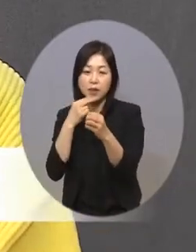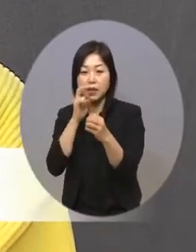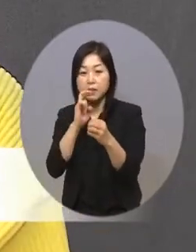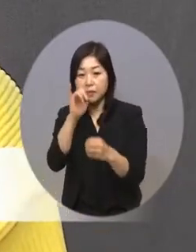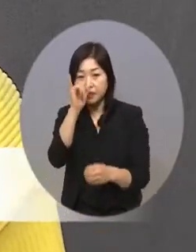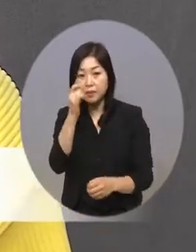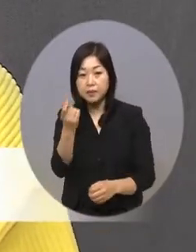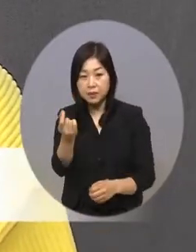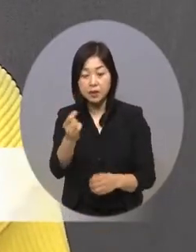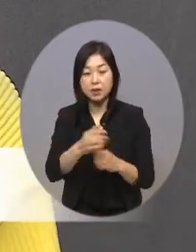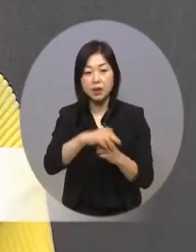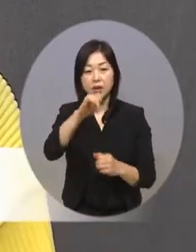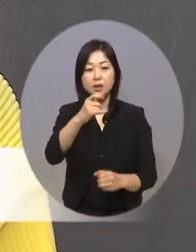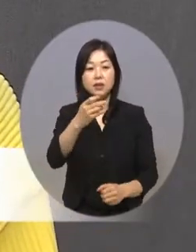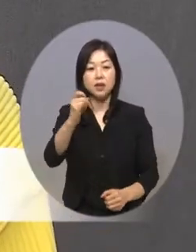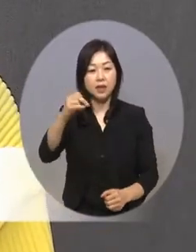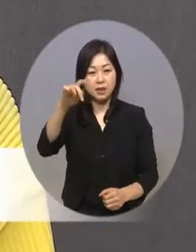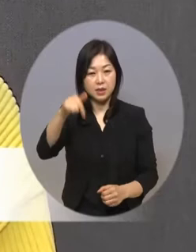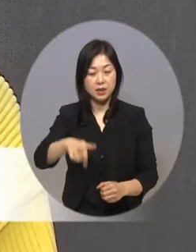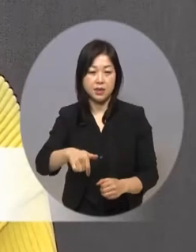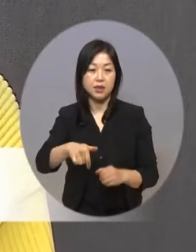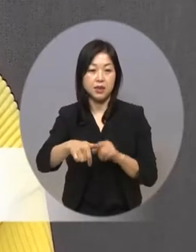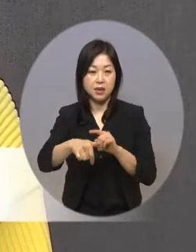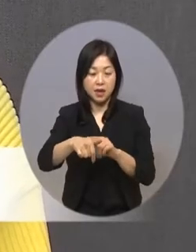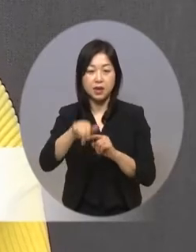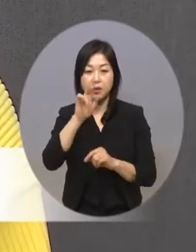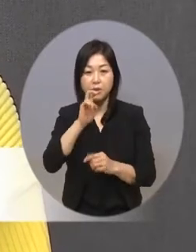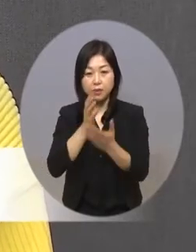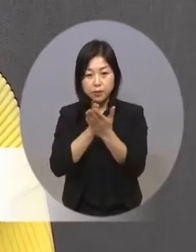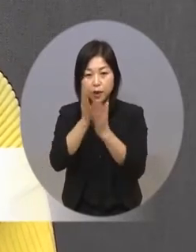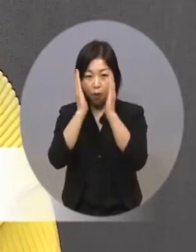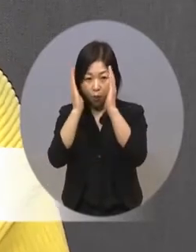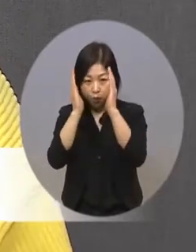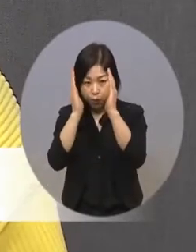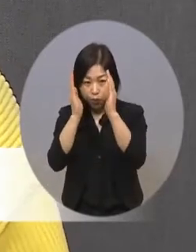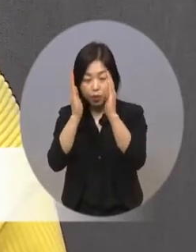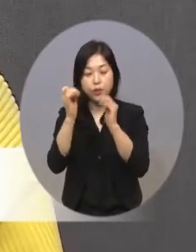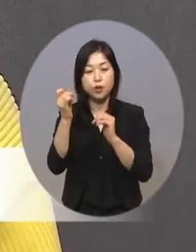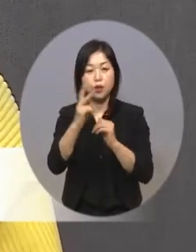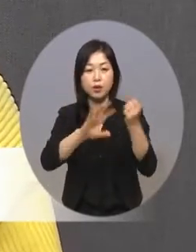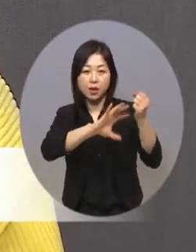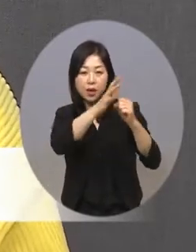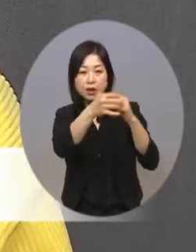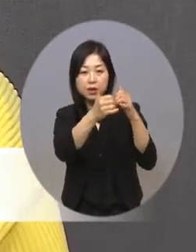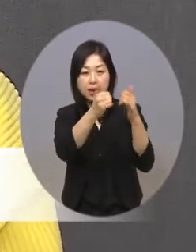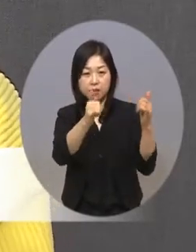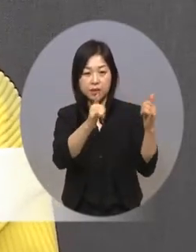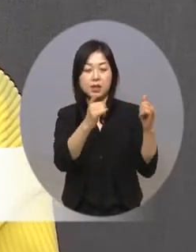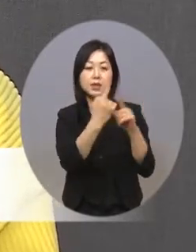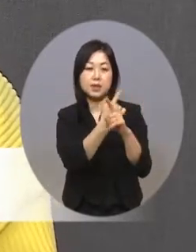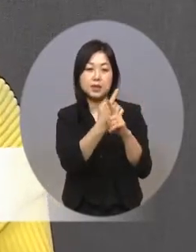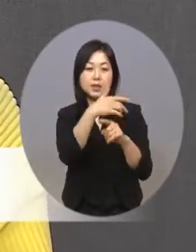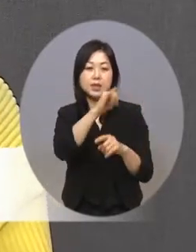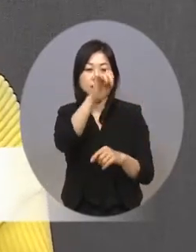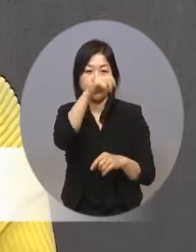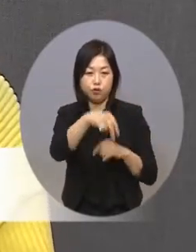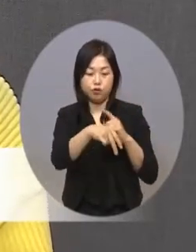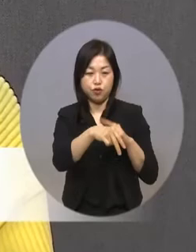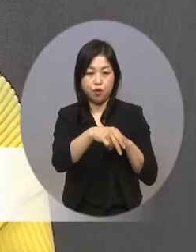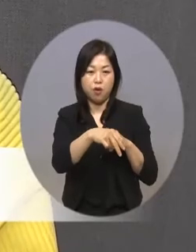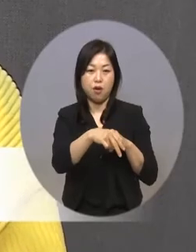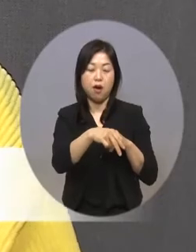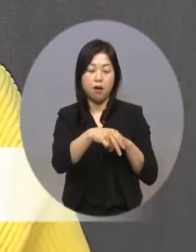있잖아요. 클래식이라는 분야를 조금 공부를 하고 또 전 세계 사람들이 치유라는 개념이 있잖아요.